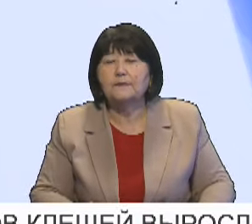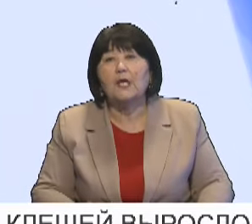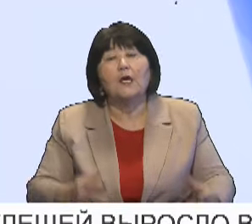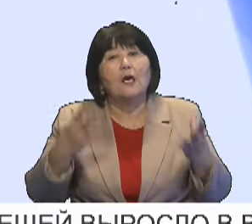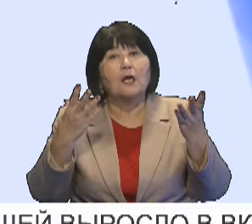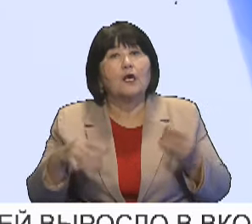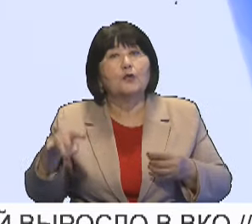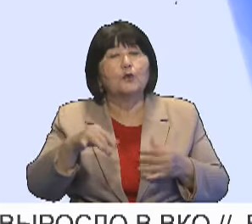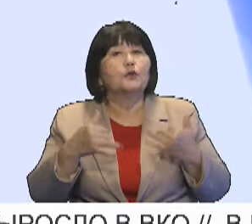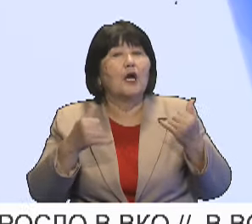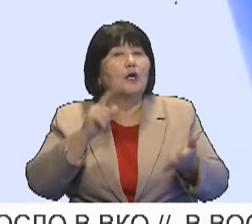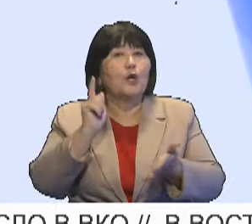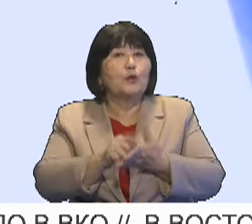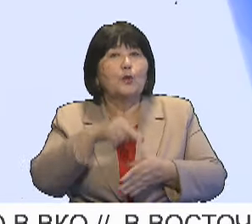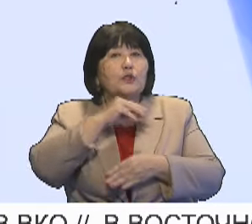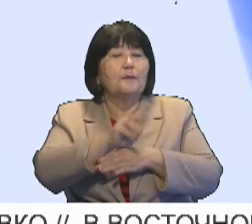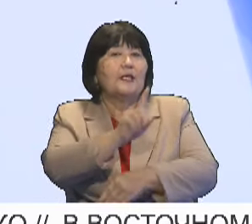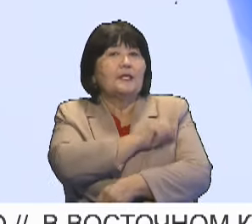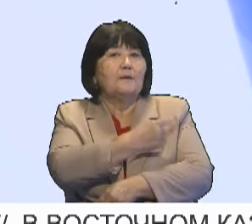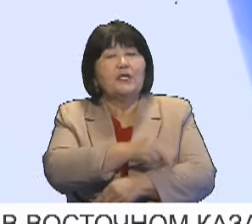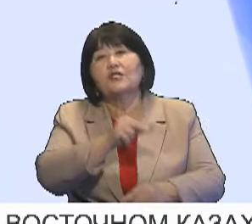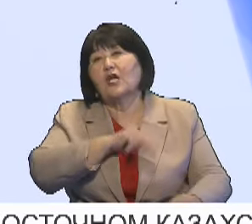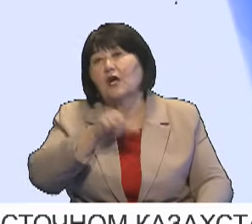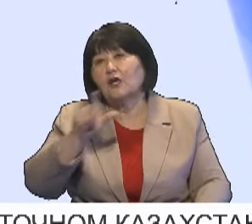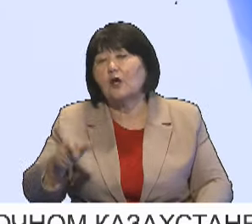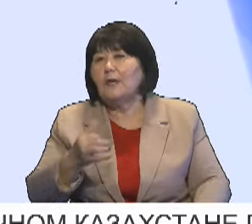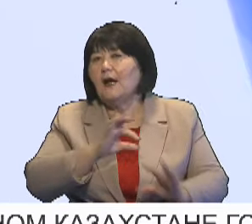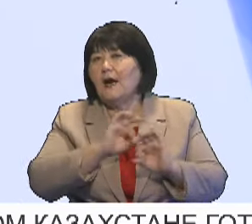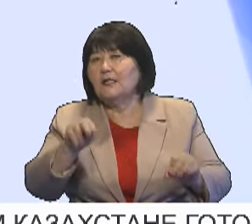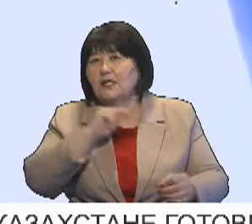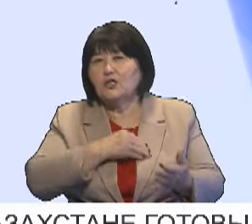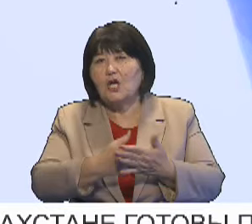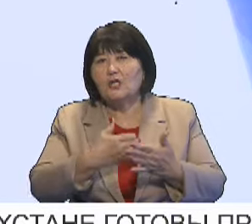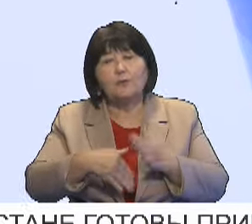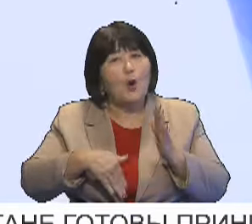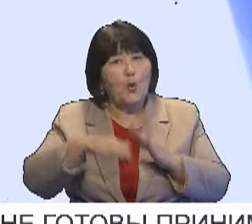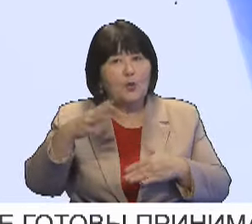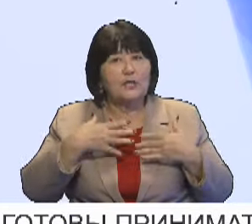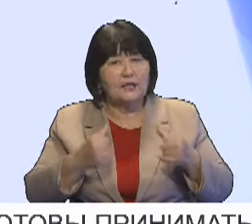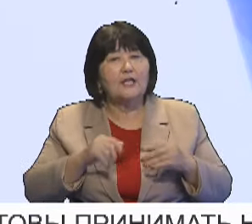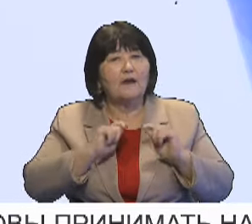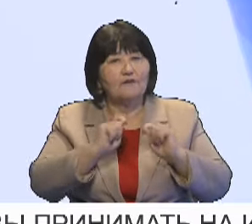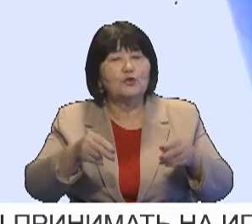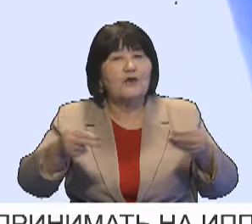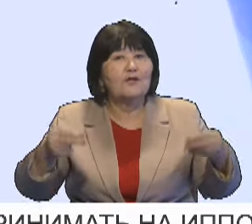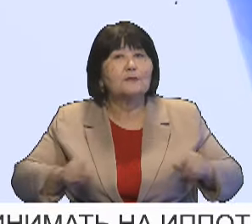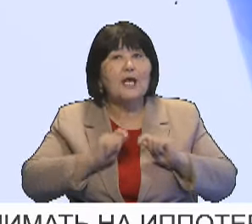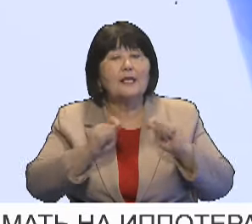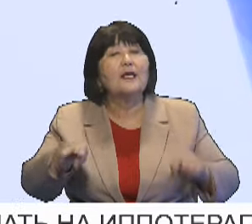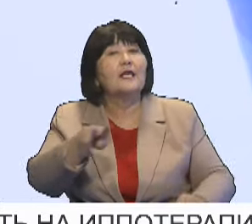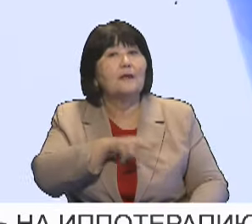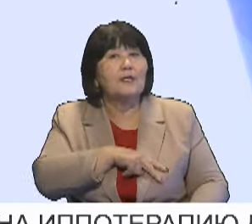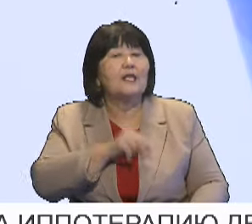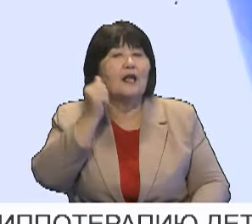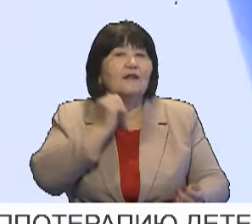Ко дню республики оказаны должные почести медицинским работникам. Отличникам сферы за вклад в улучшение здоровья нации вручены ведомственные награды и медаль